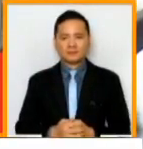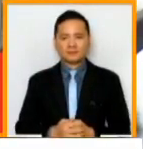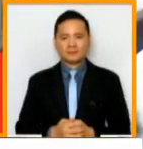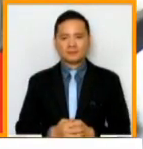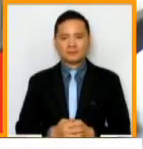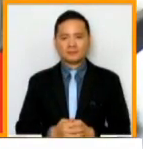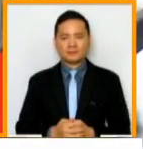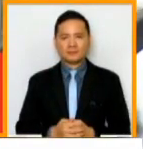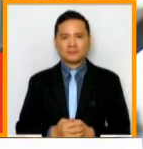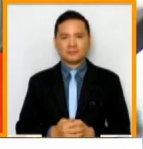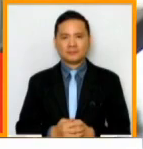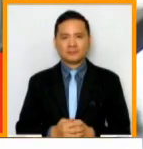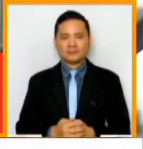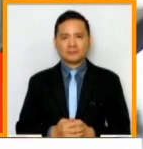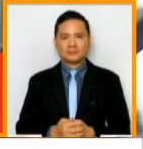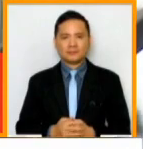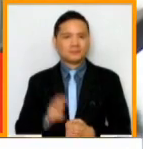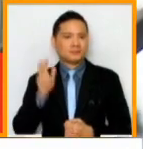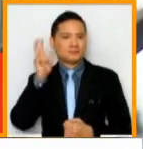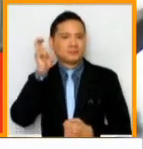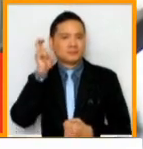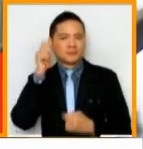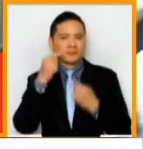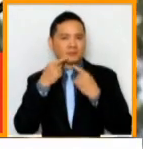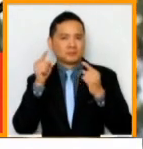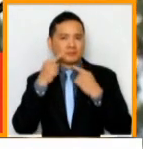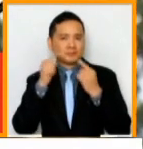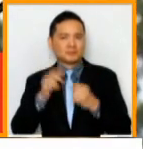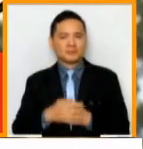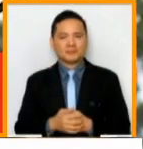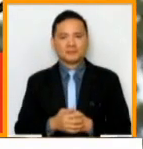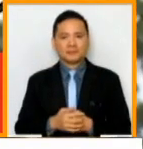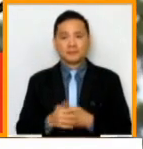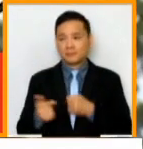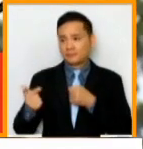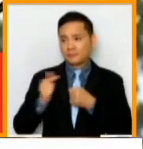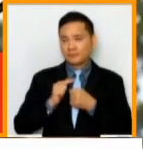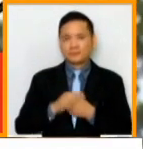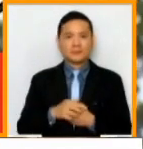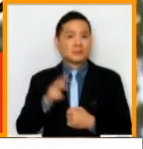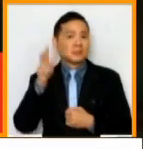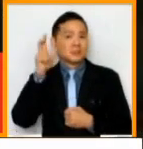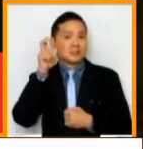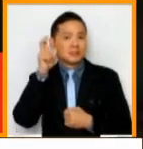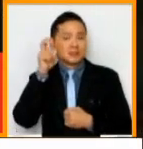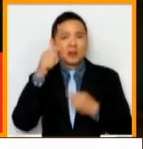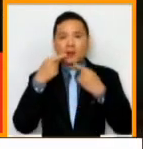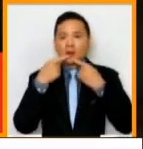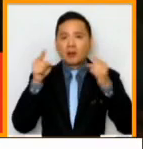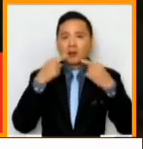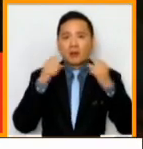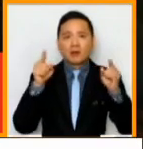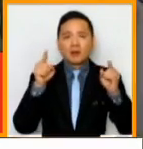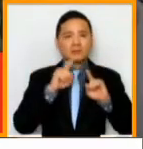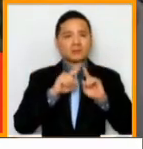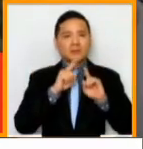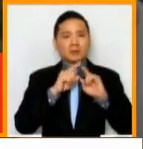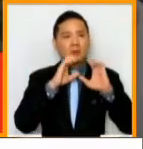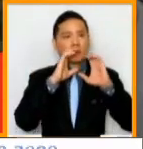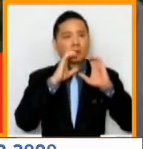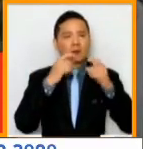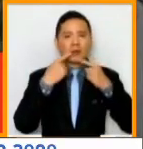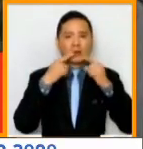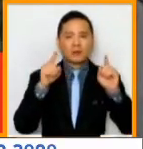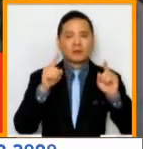Magandang hapon po mga kabarangay. Sa tuwing tutunog ang trompa sa mga barabarangay, hudyat ito ng anunsyo,